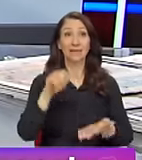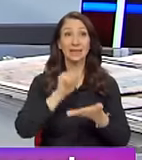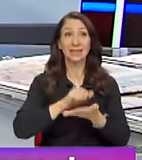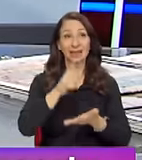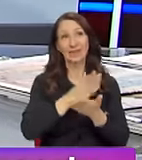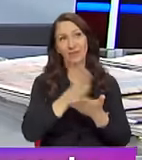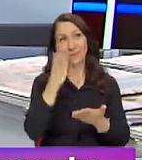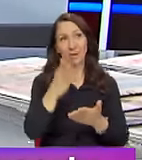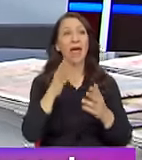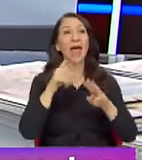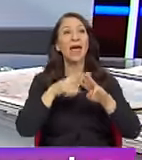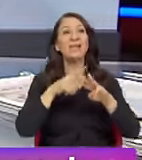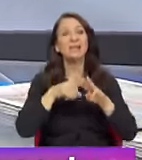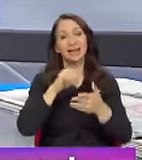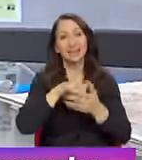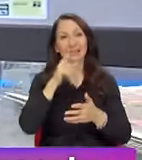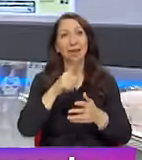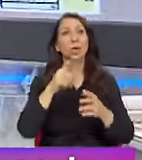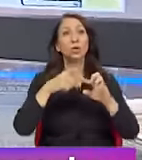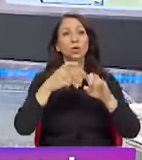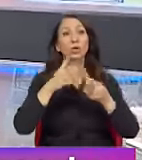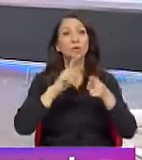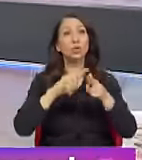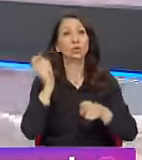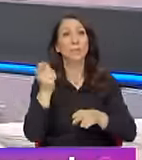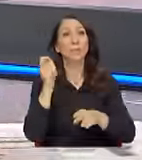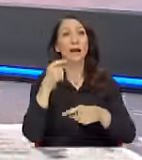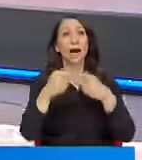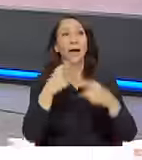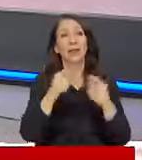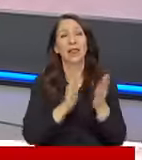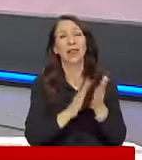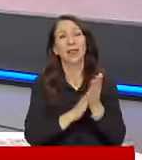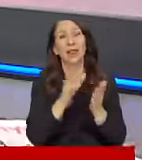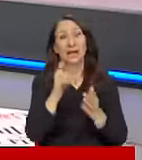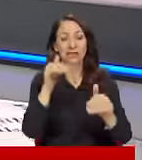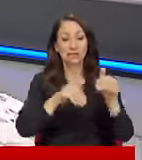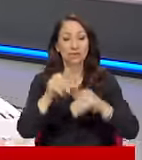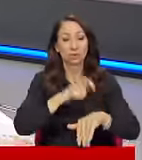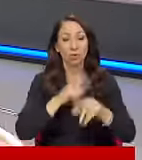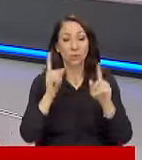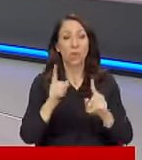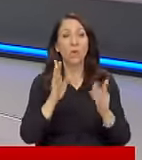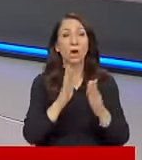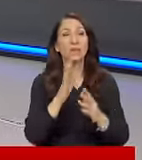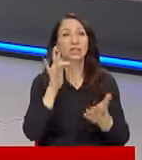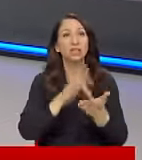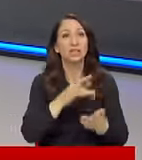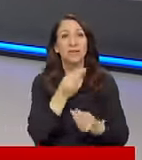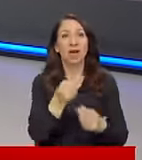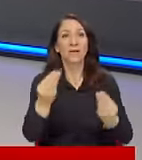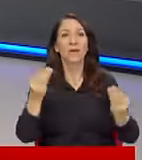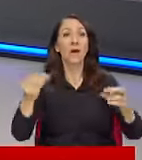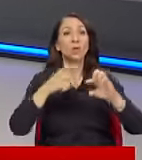Gazetelerden devam ediyoruz. Evrensel Gazetesi: Rütük sopası akrabaların elinde. Seçim dönemi muhalefet kanallarına ceza